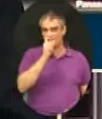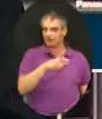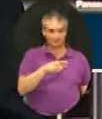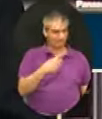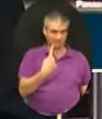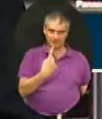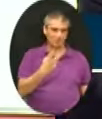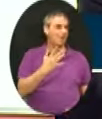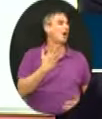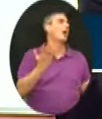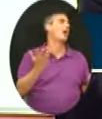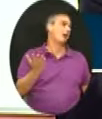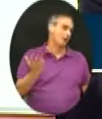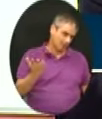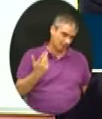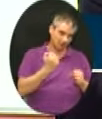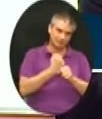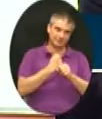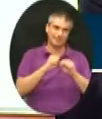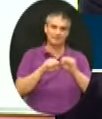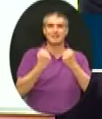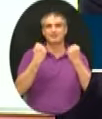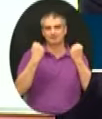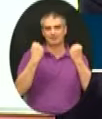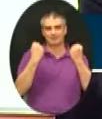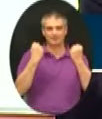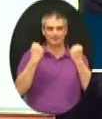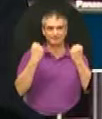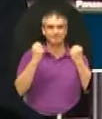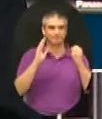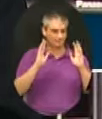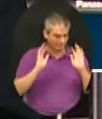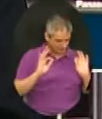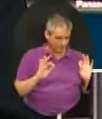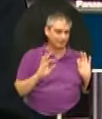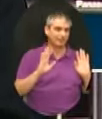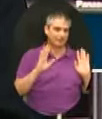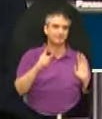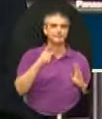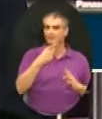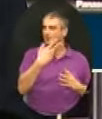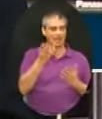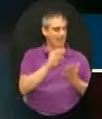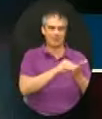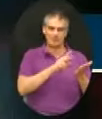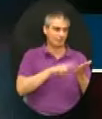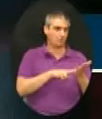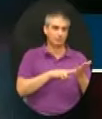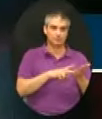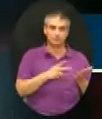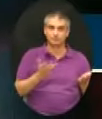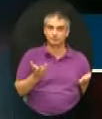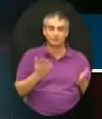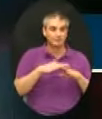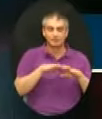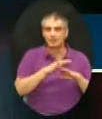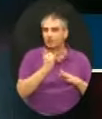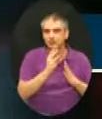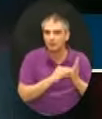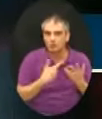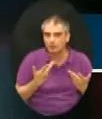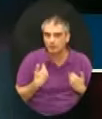עצמו גורם נזק לכל המערכת. אין לה את הנתונים. איזה נתונים? לא, איזה